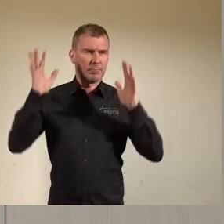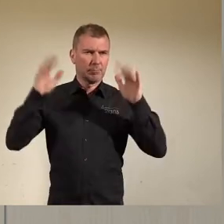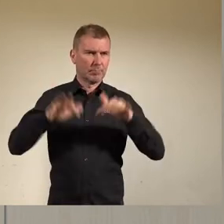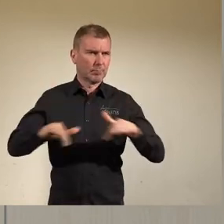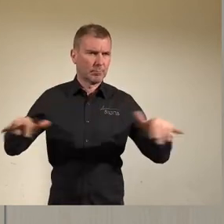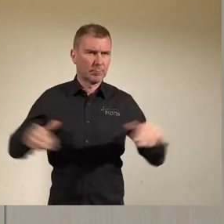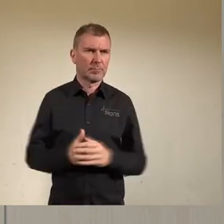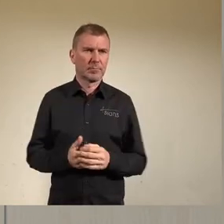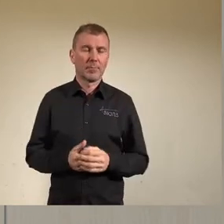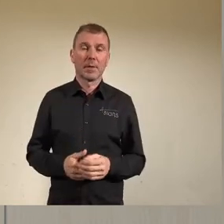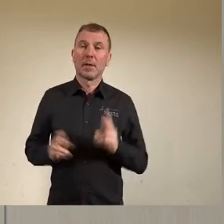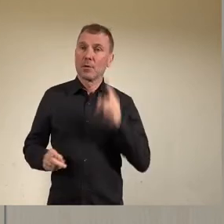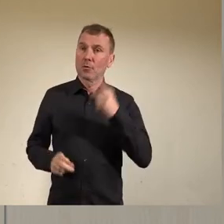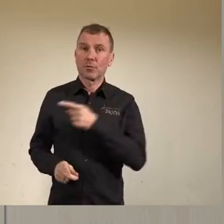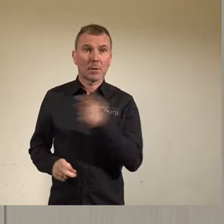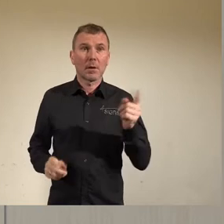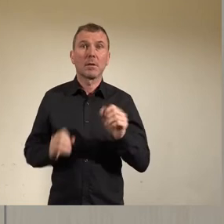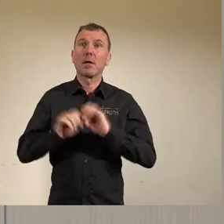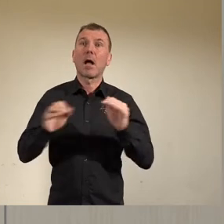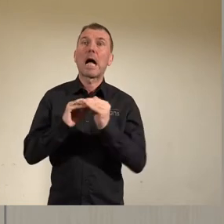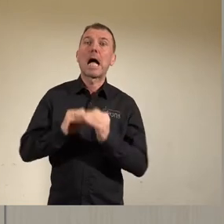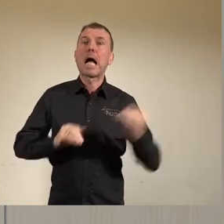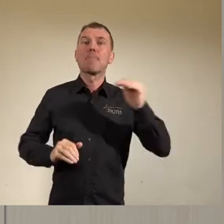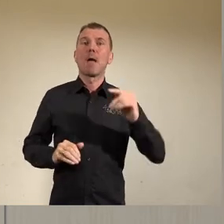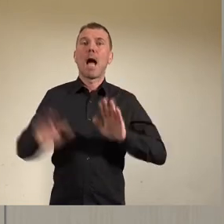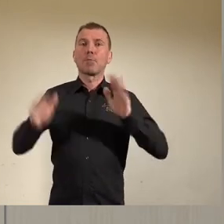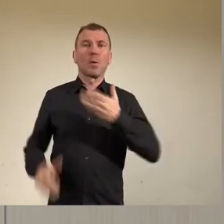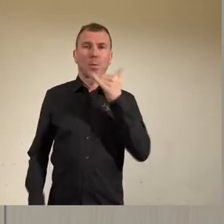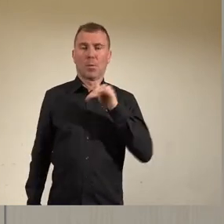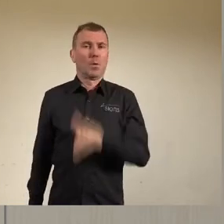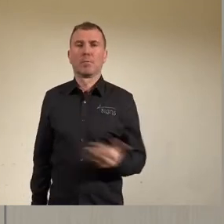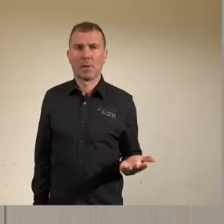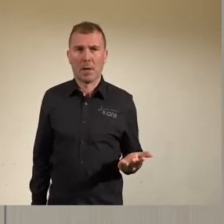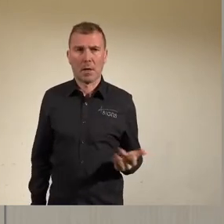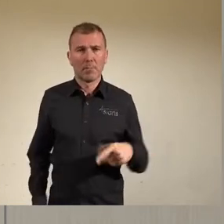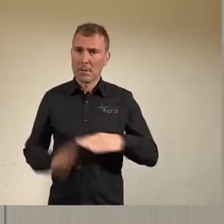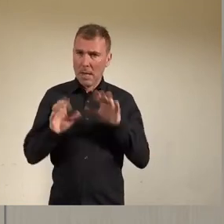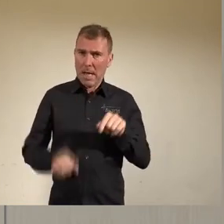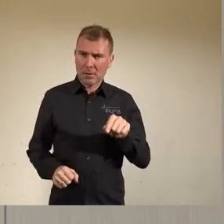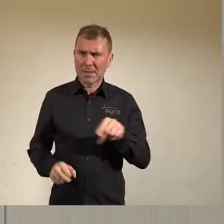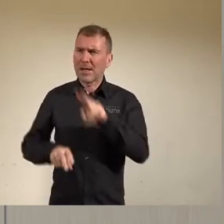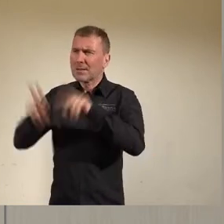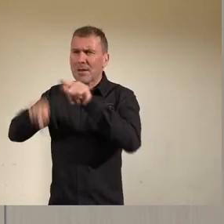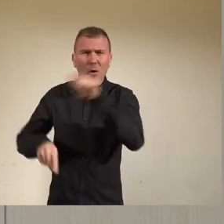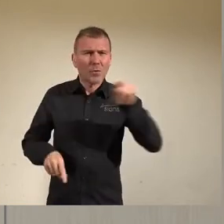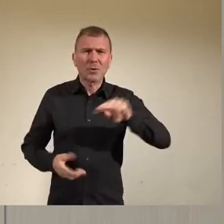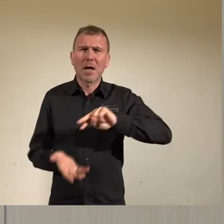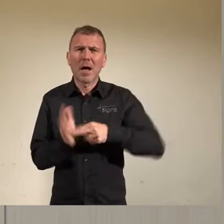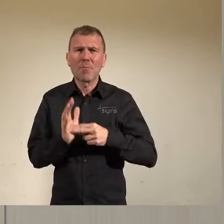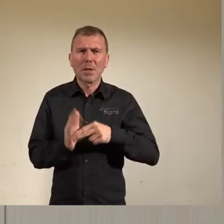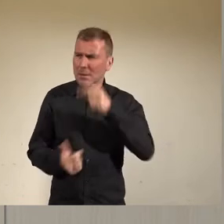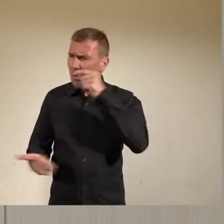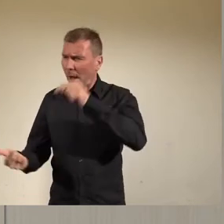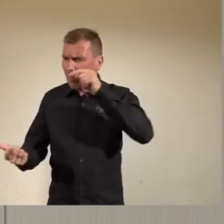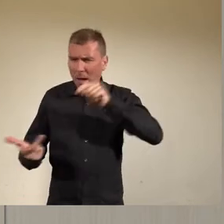Es gibt in diesem Stadtrat keine klaren Mehrheiten und mit diesem Haushalt werden auch die unterschiedlichen politischen Schwerpunkte